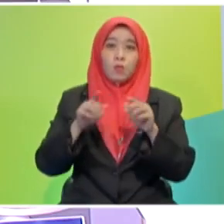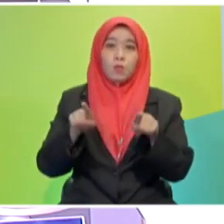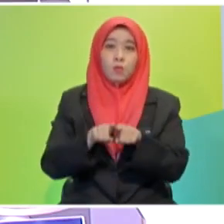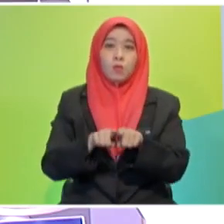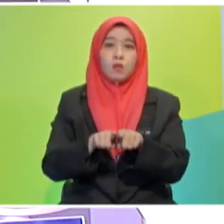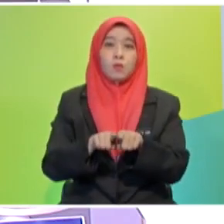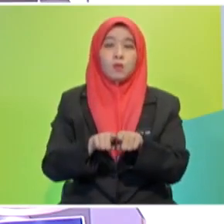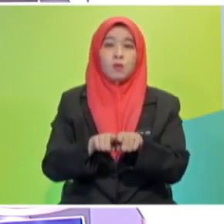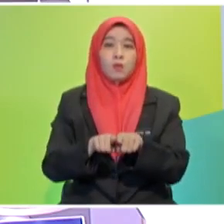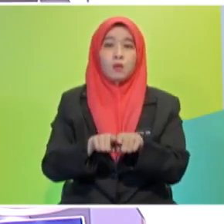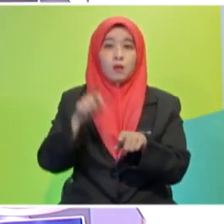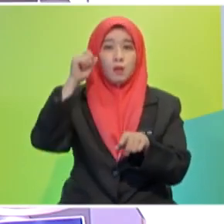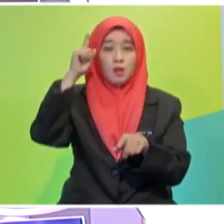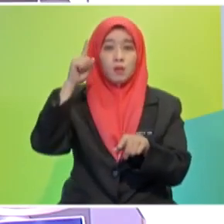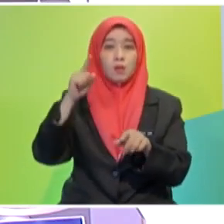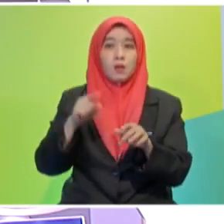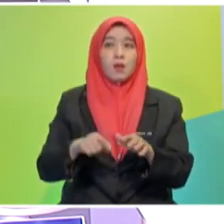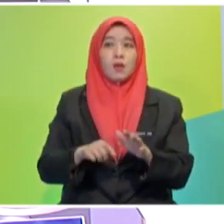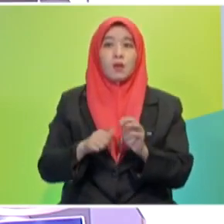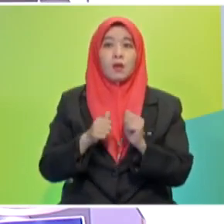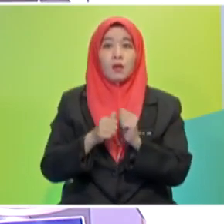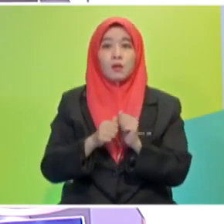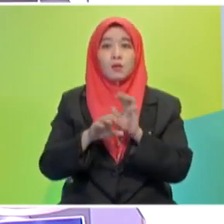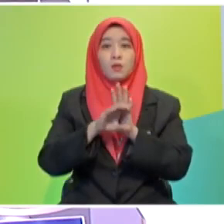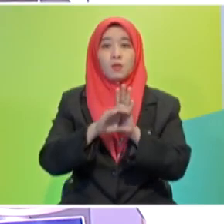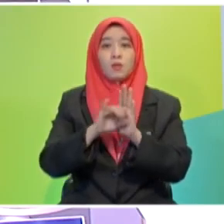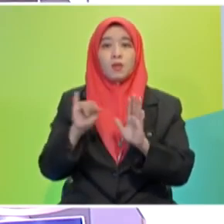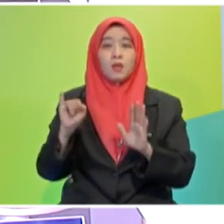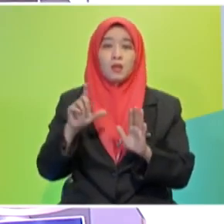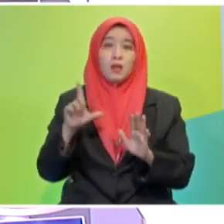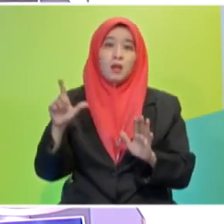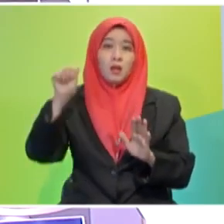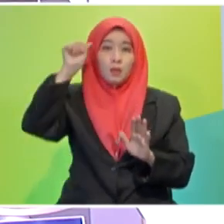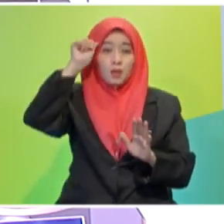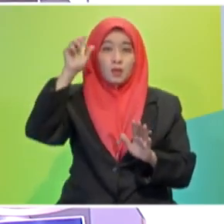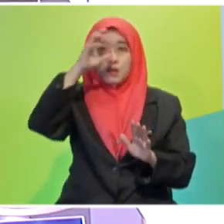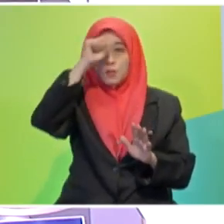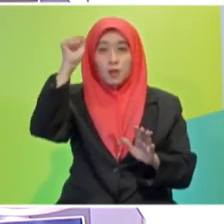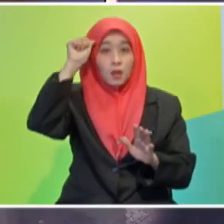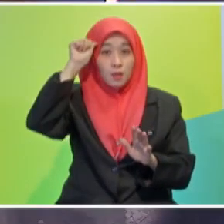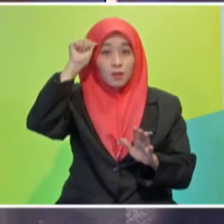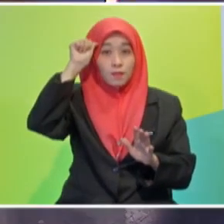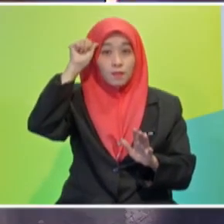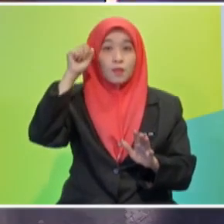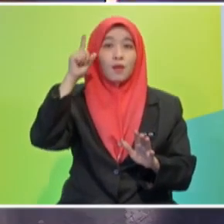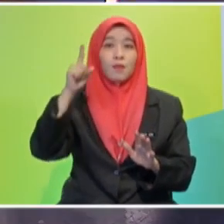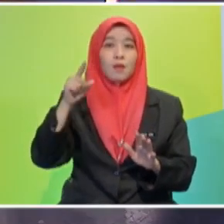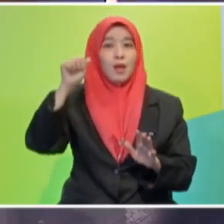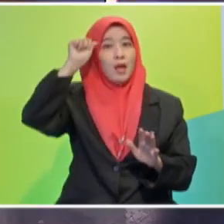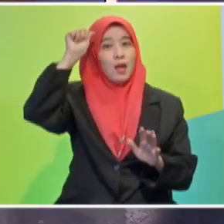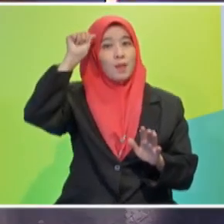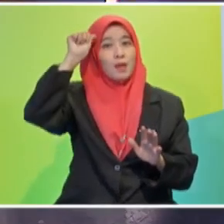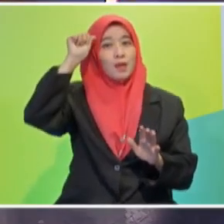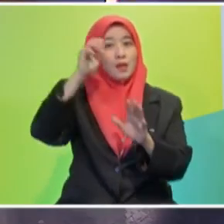Aiman sebab dia berjaya menguasai kedua-dua komponen yang kita nak hari ini. Berapa bintang cikgu nak bagi kepada saya?